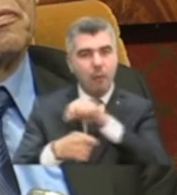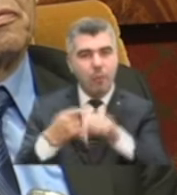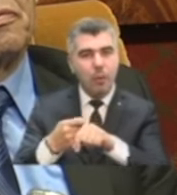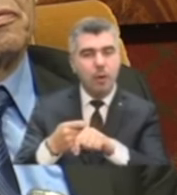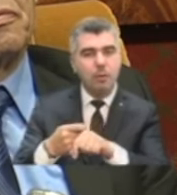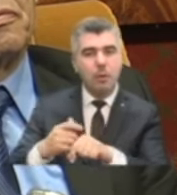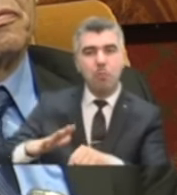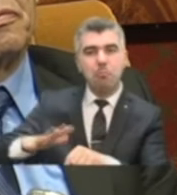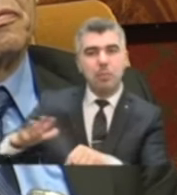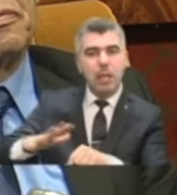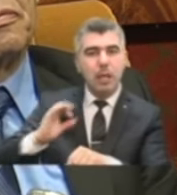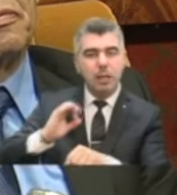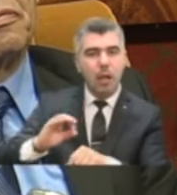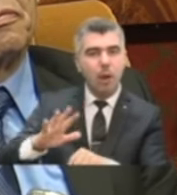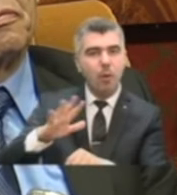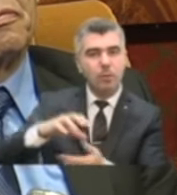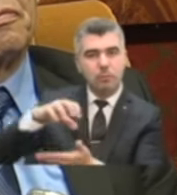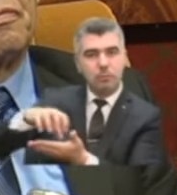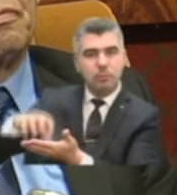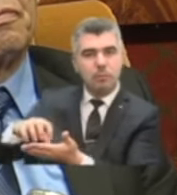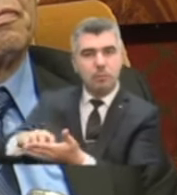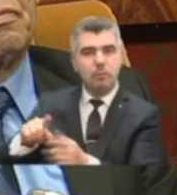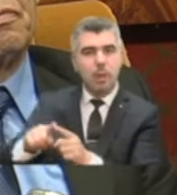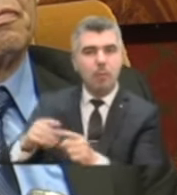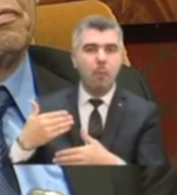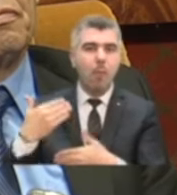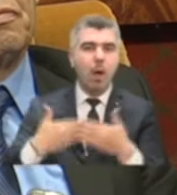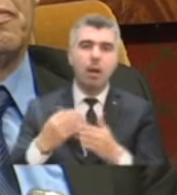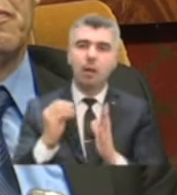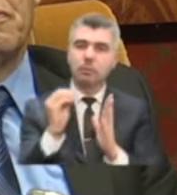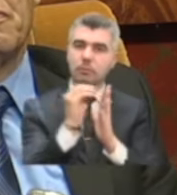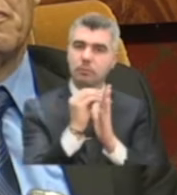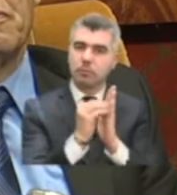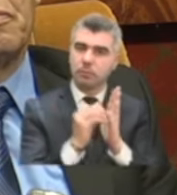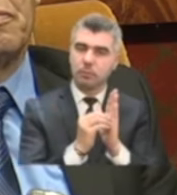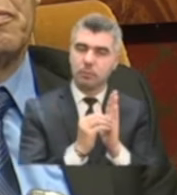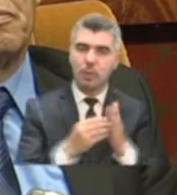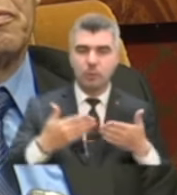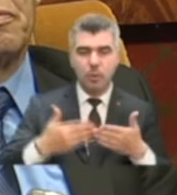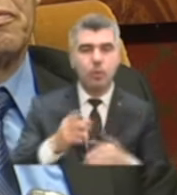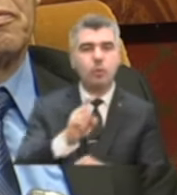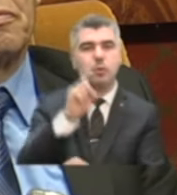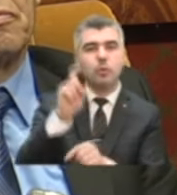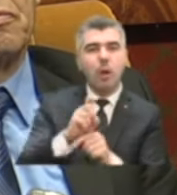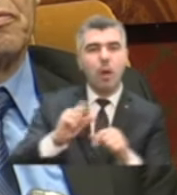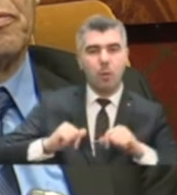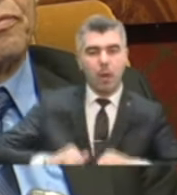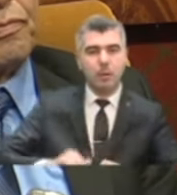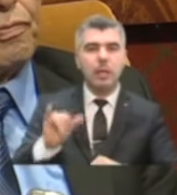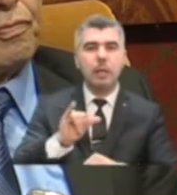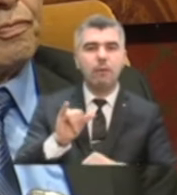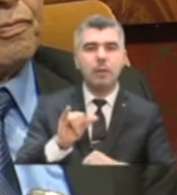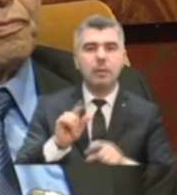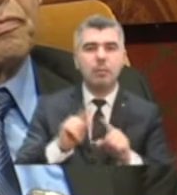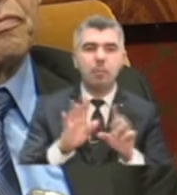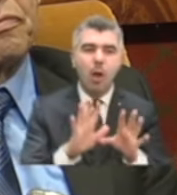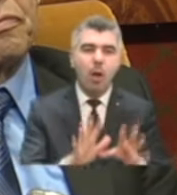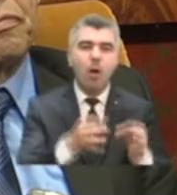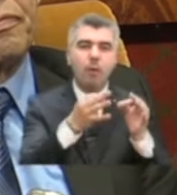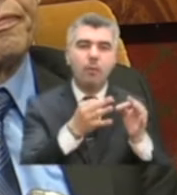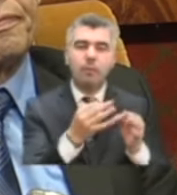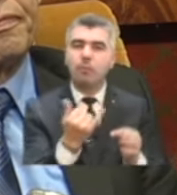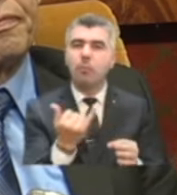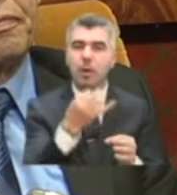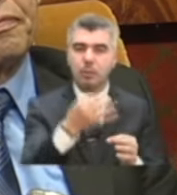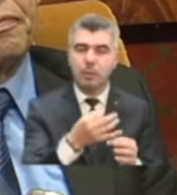المدن والأطفال المنتمين إلى الفئات المستضعفة. لذا نسائلكم سيد الوزير، كيف يمكن الوصول إلى هذا الهدف في